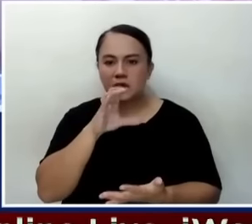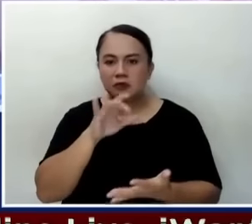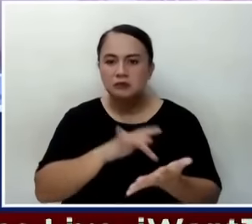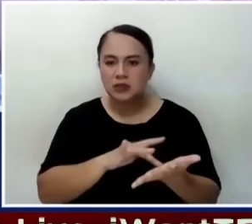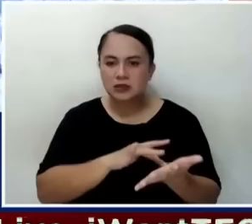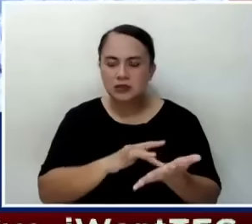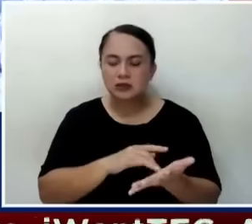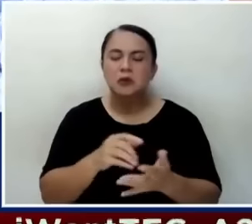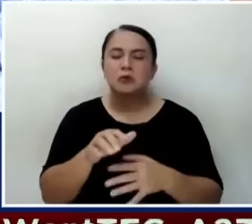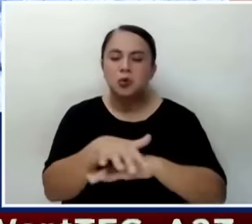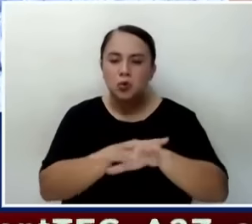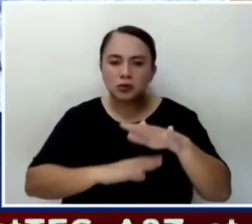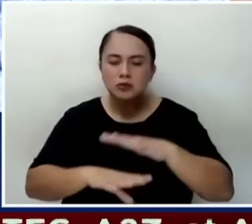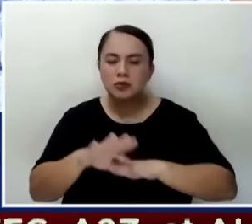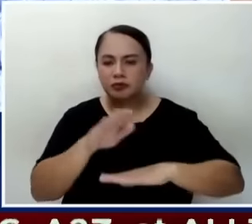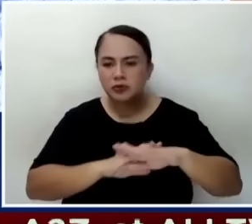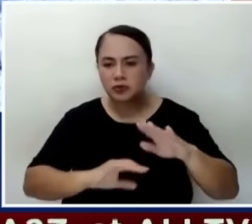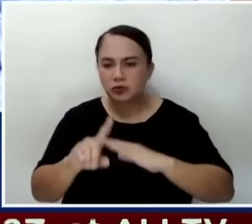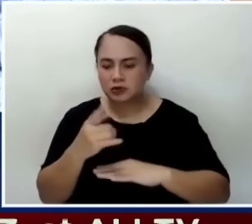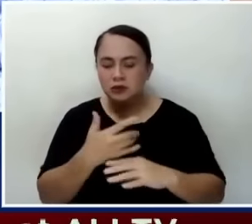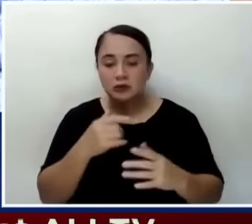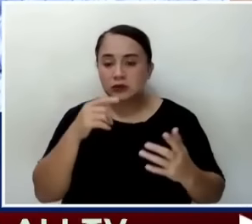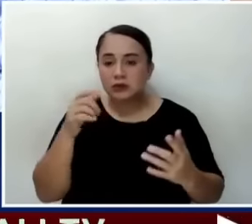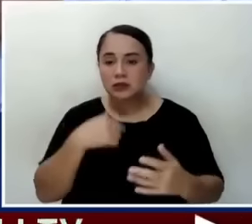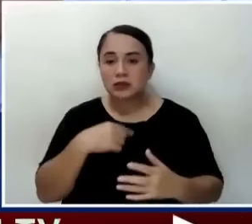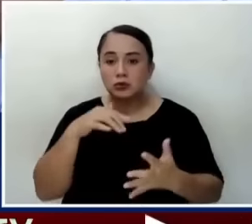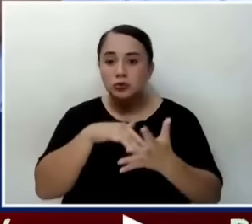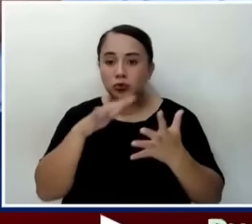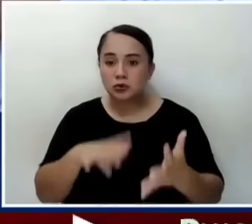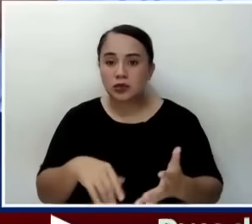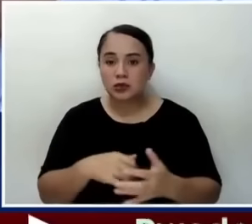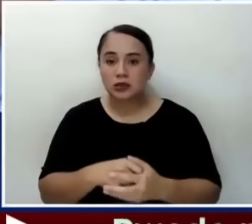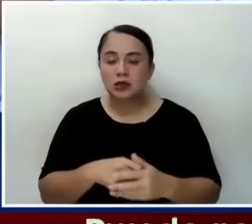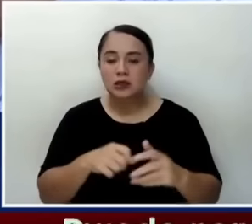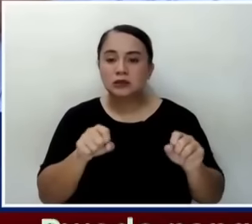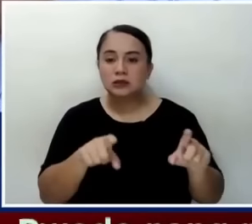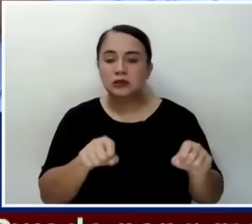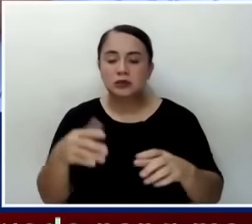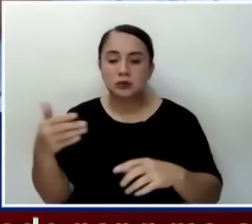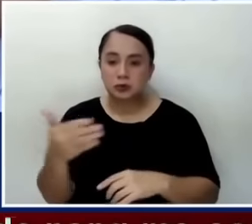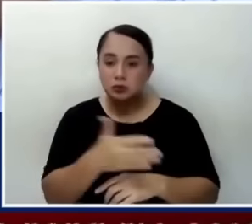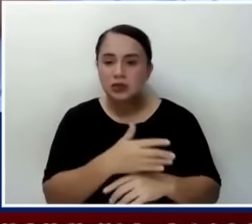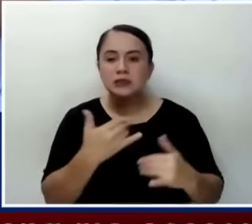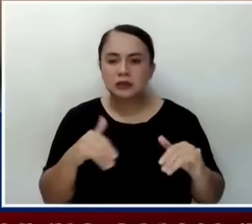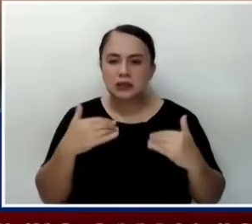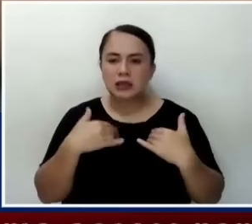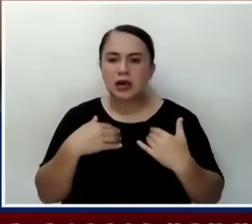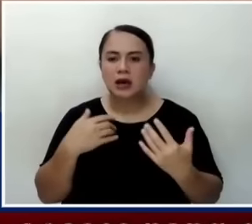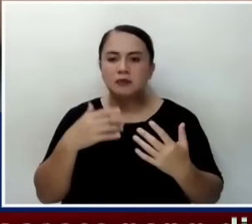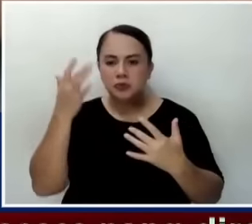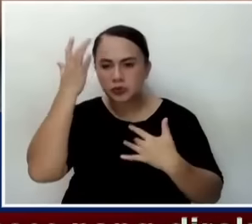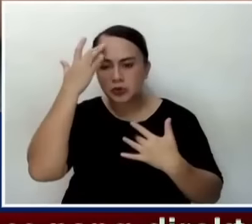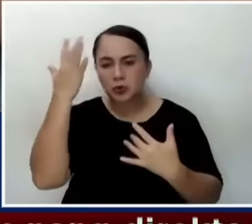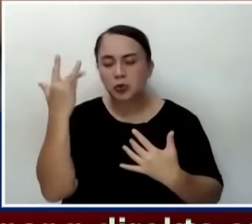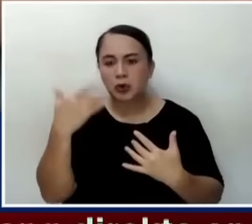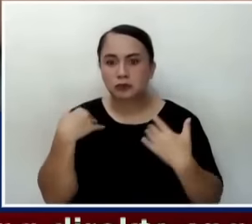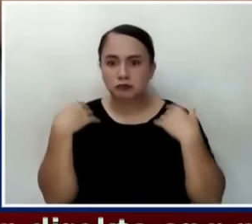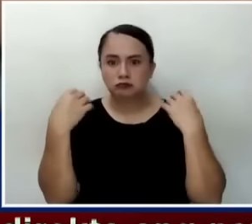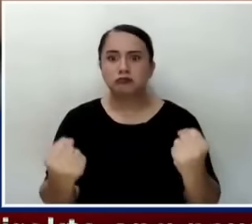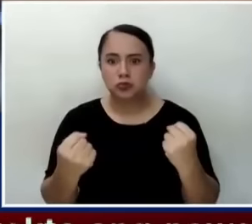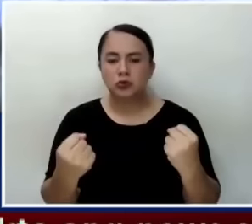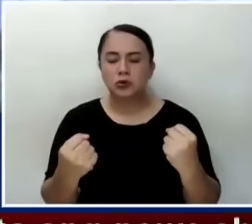po ako ng paano. Hindi rin inakala ng estudyante at fish vendor na si Warley, natatamaan siya ng sakit dahil malakas naman umano